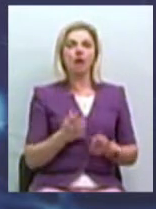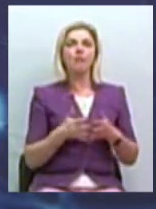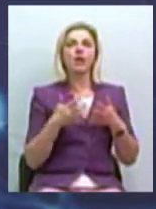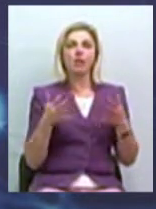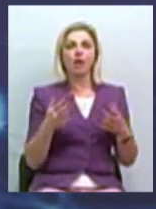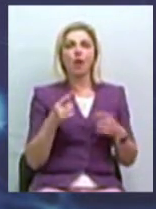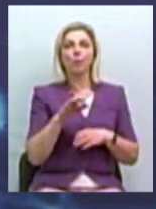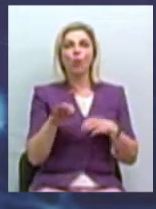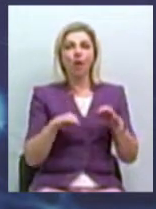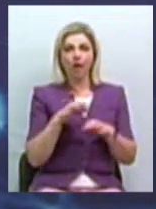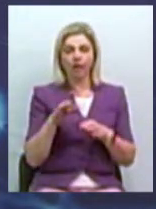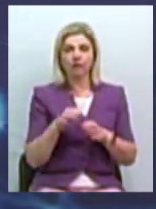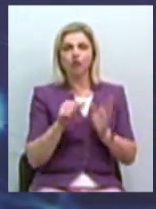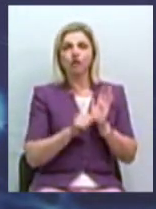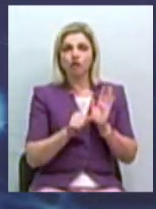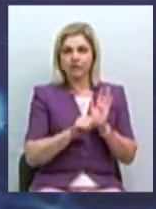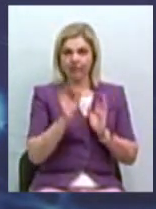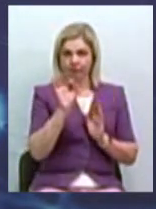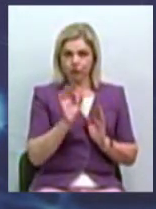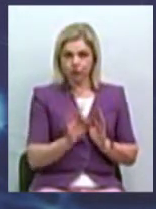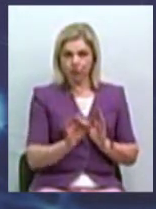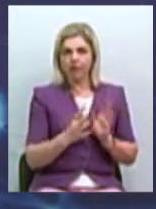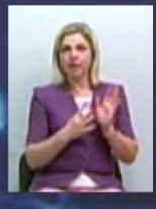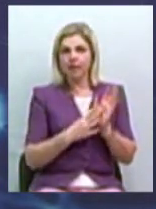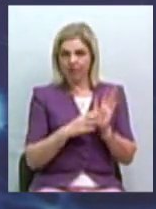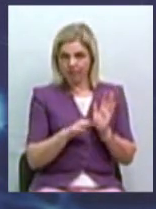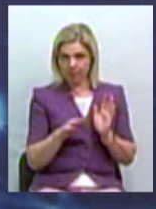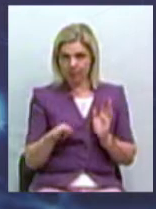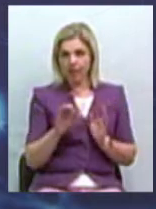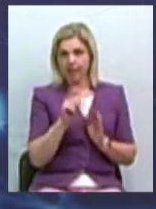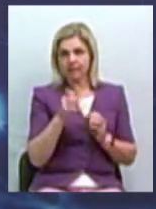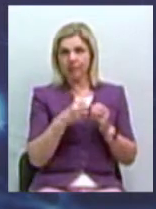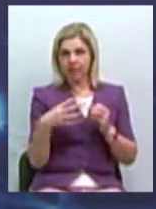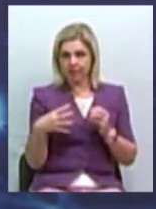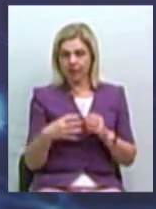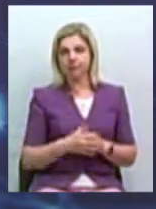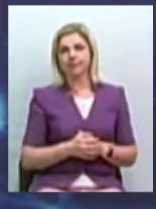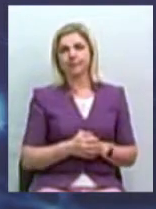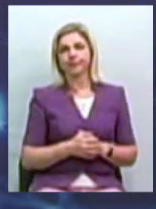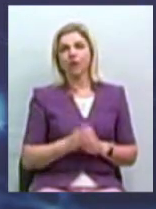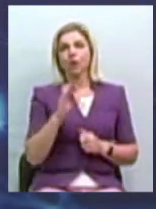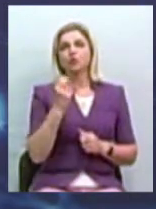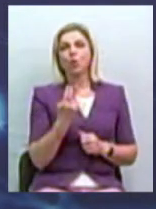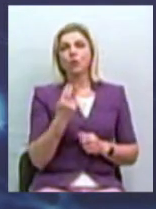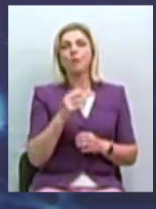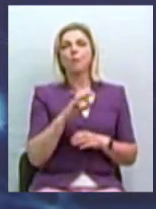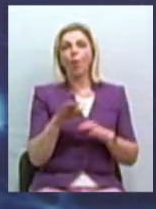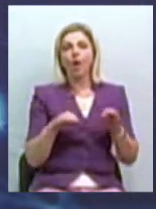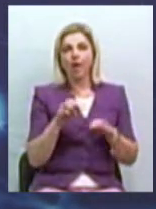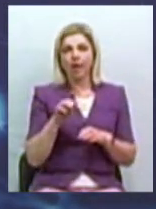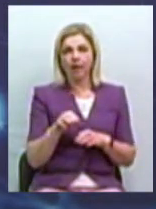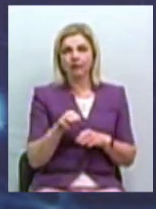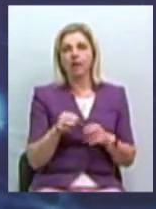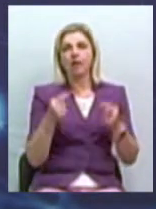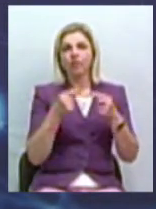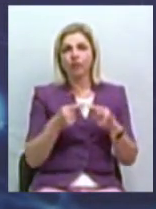проєкти у нас передбачено 60%, тобто це 9 мільйонів з 15. На соціальні проєкти це у нас